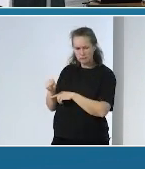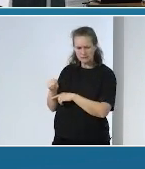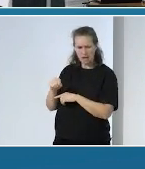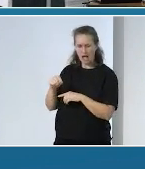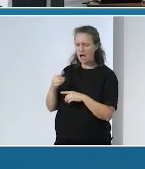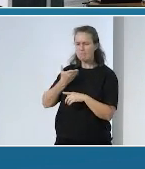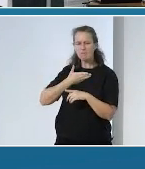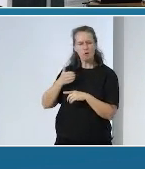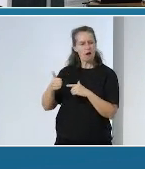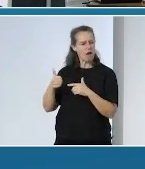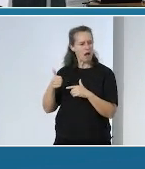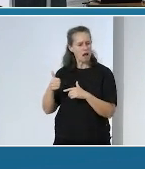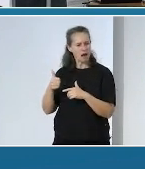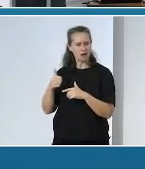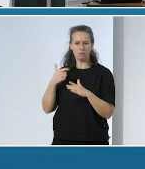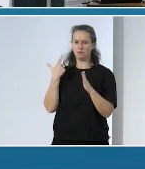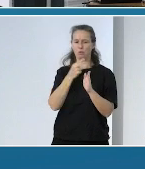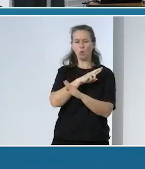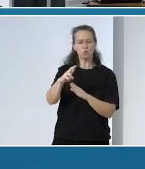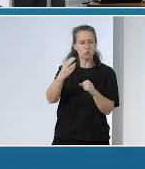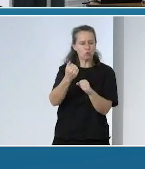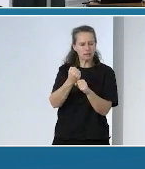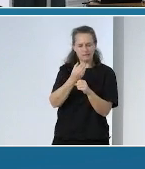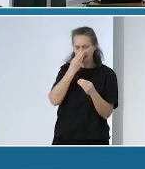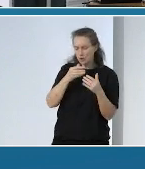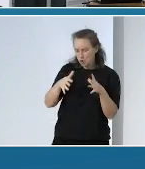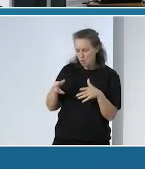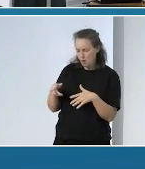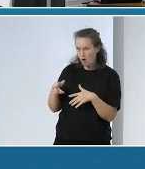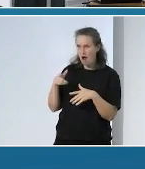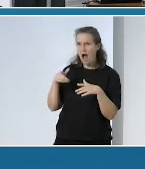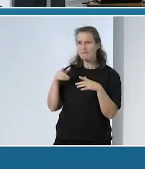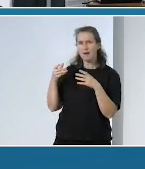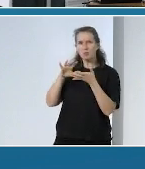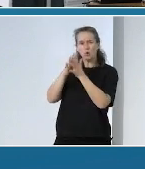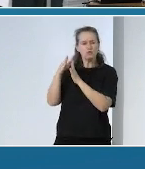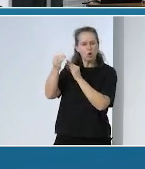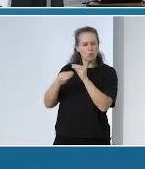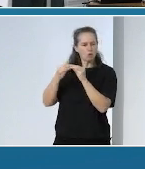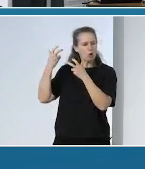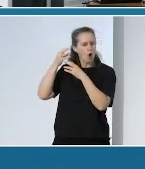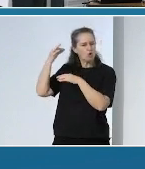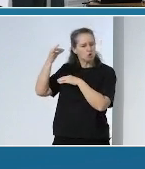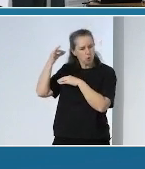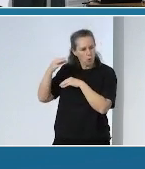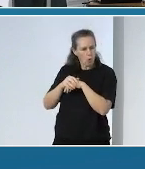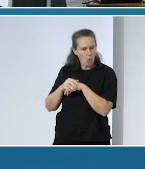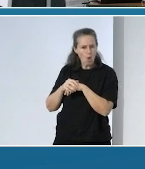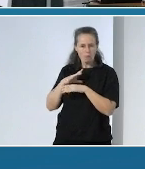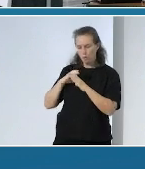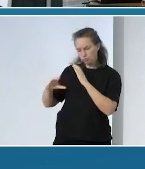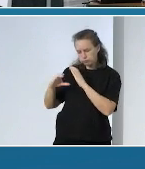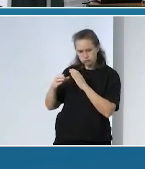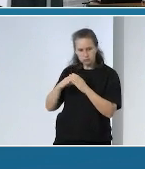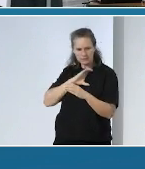la maman, elle a été très vite au travail autour du comment rendre visible le monde sonore autour d'elle et pour mettre en place les prérequis à la